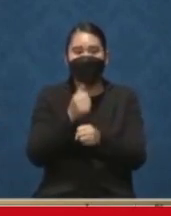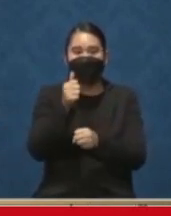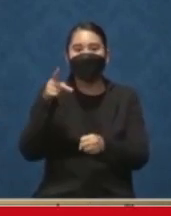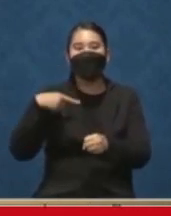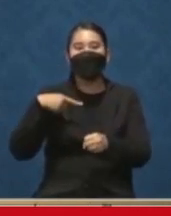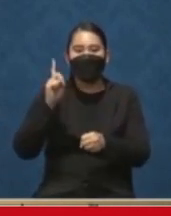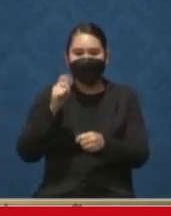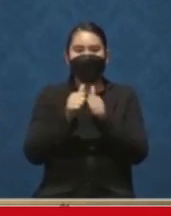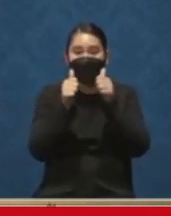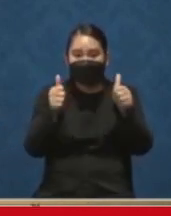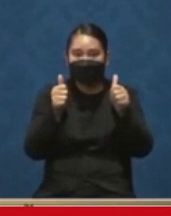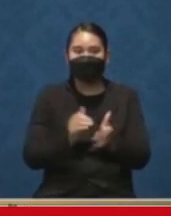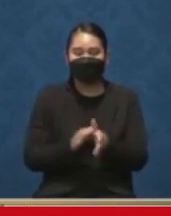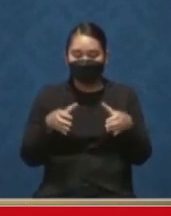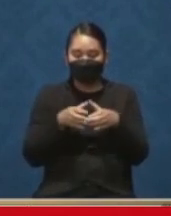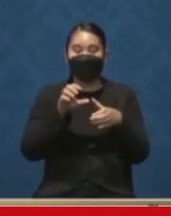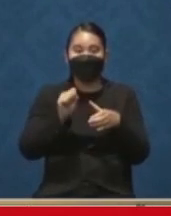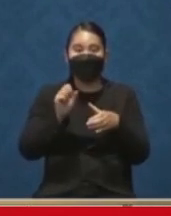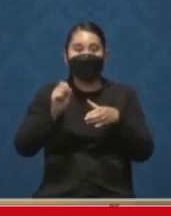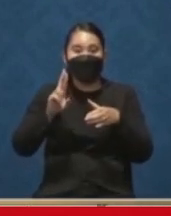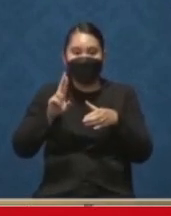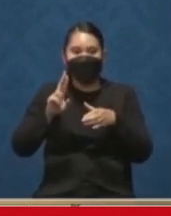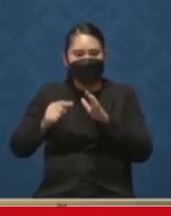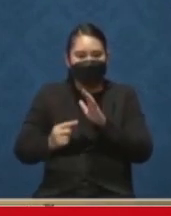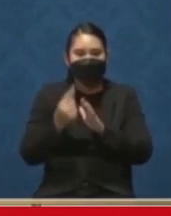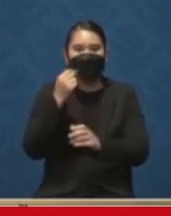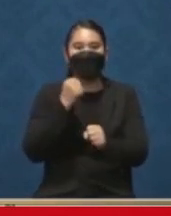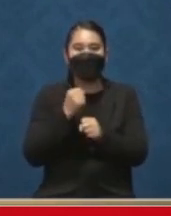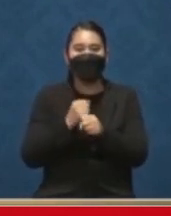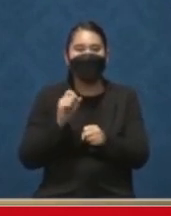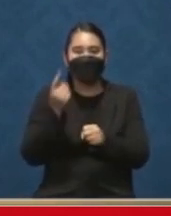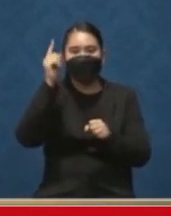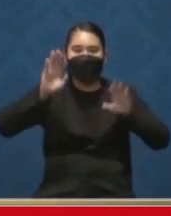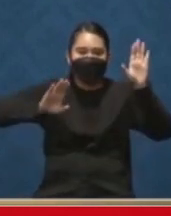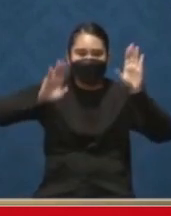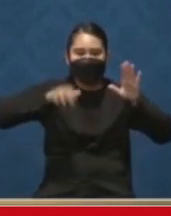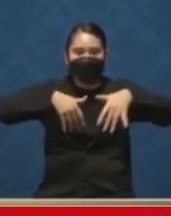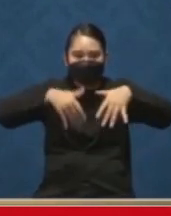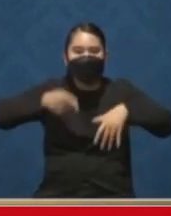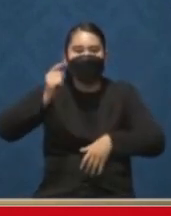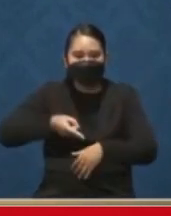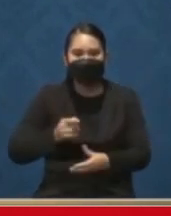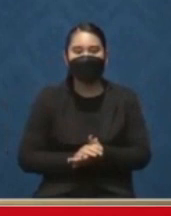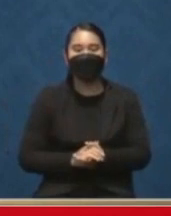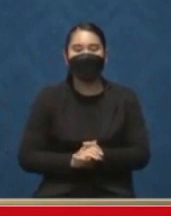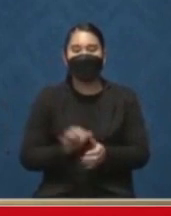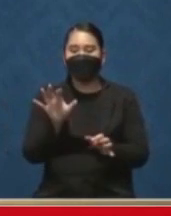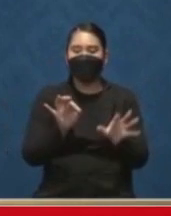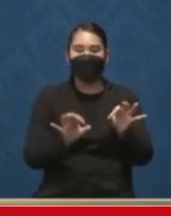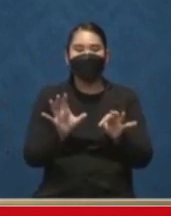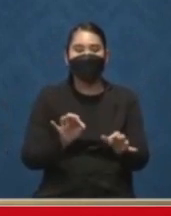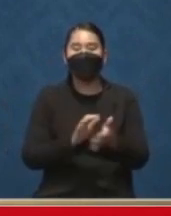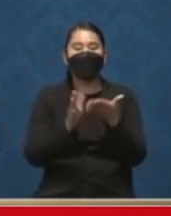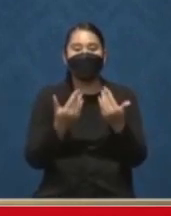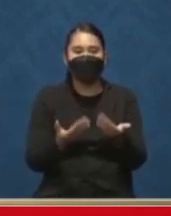ได้จะเป็นประโยชน์อย่างยิ่งถ้าเราตั้งสสร.ได้เราก็มาร่างกันใหม่ด้วยเสียงของประชาชนทั้งหมดเลือกมา